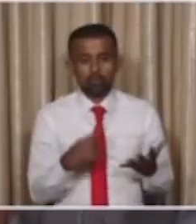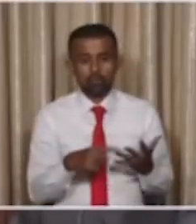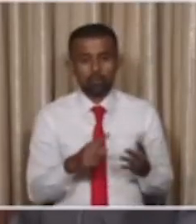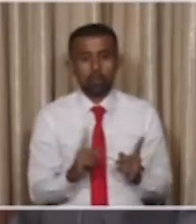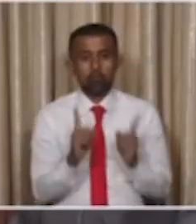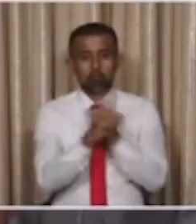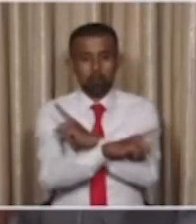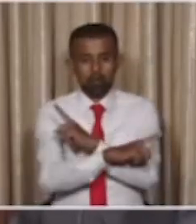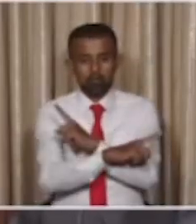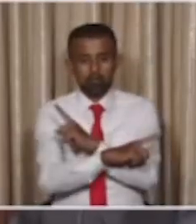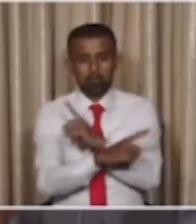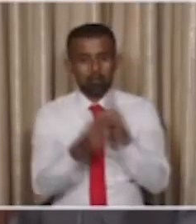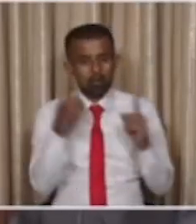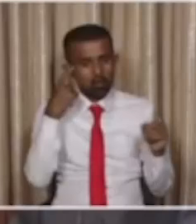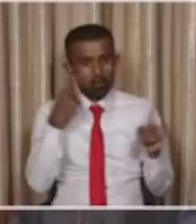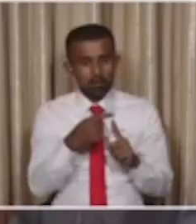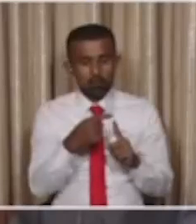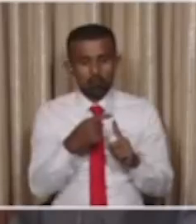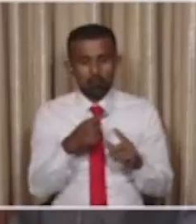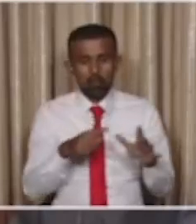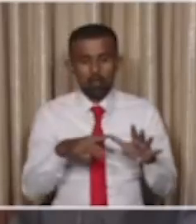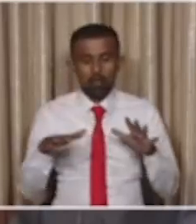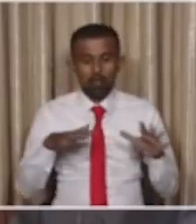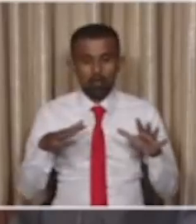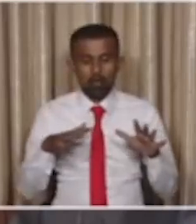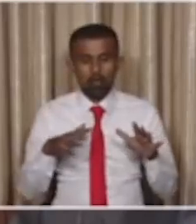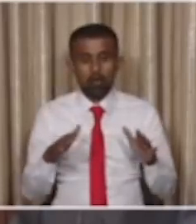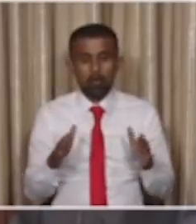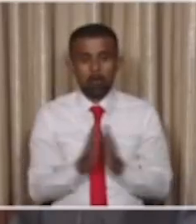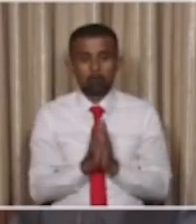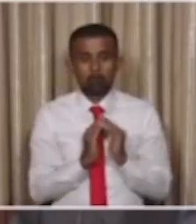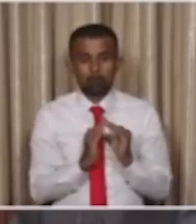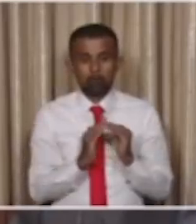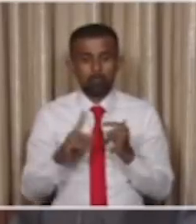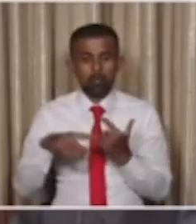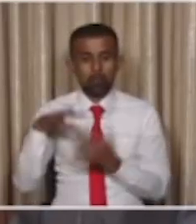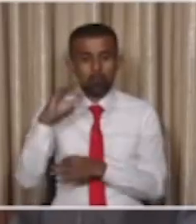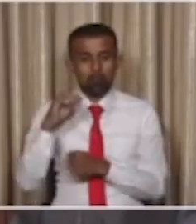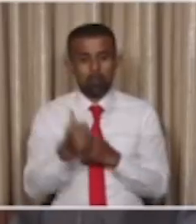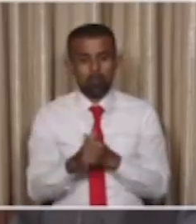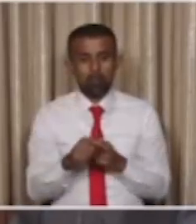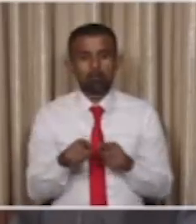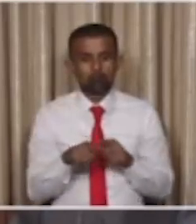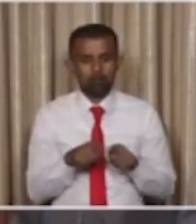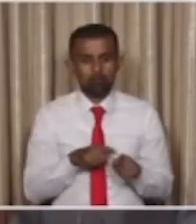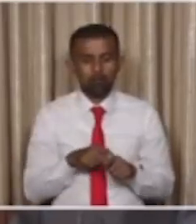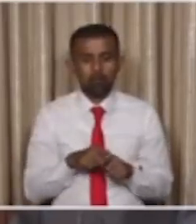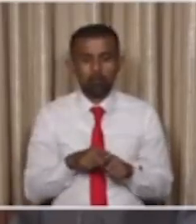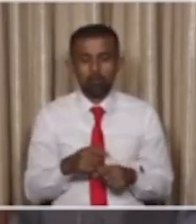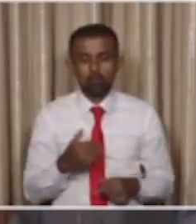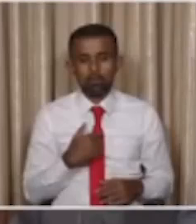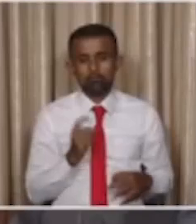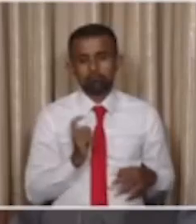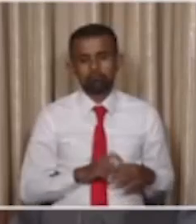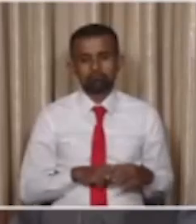කිරීම සම්බන්ධව. ඒ කාරණා තියෙන්නේ අනුරාධපුර මහා විහාරයේ විශ්වවිද්‍යාලයේ පිහිටවීම ආදි වශයෙන් කරුණු. නමුත් මගේ